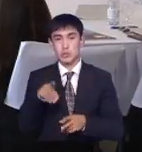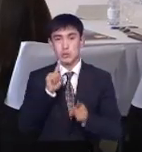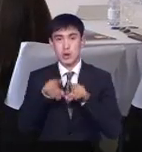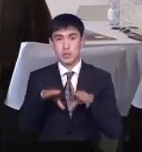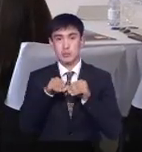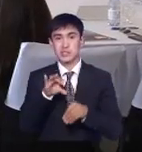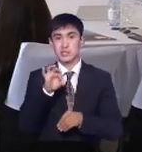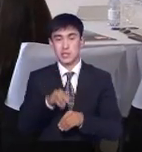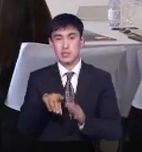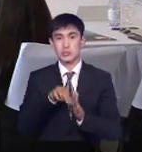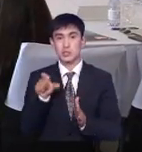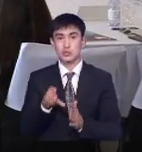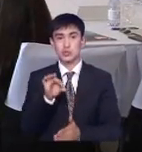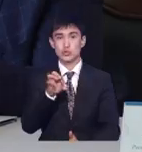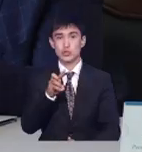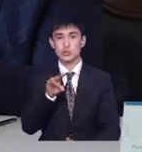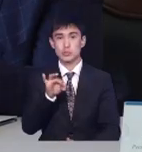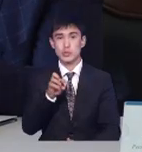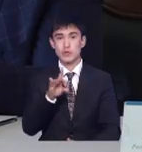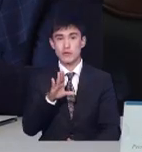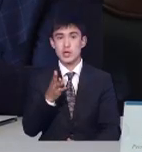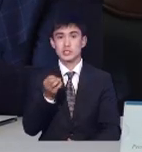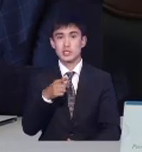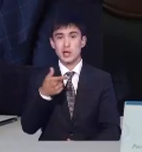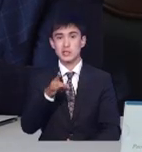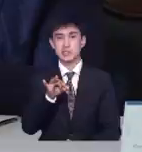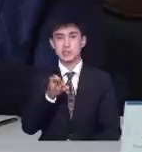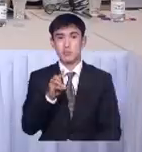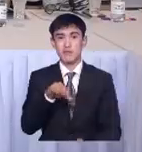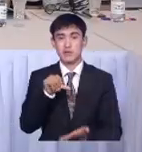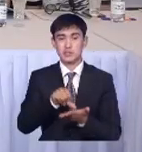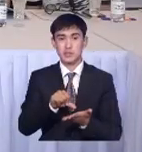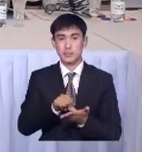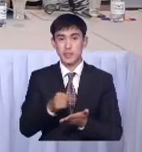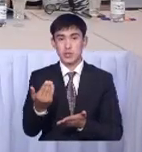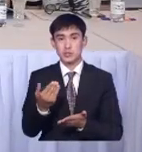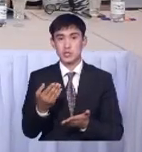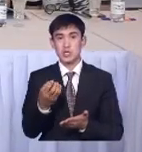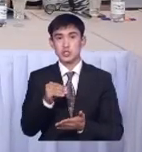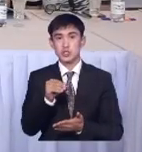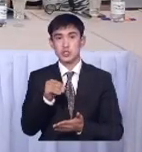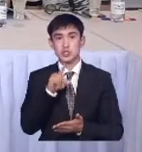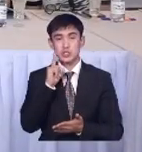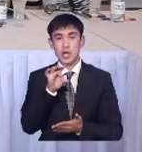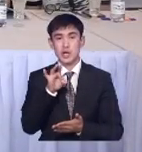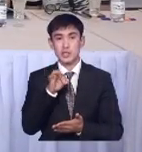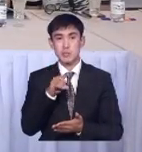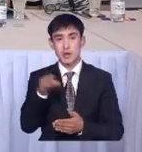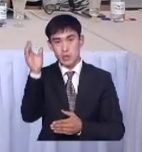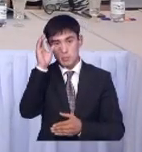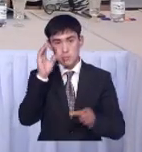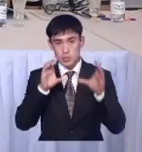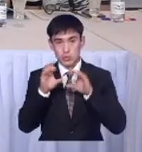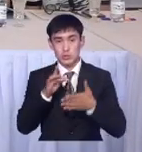Республикасы парламенті сенатының депутаттары Сұлтан Дүйсенбінов пен Ғали Асқар Сарыбаев қатысты. Сондай-ақ Жасыл академия ғылыми білім